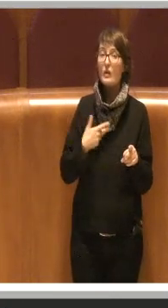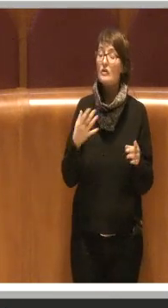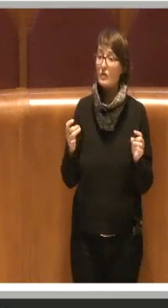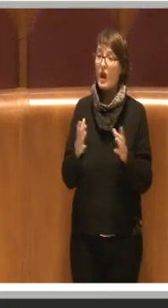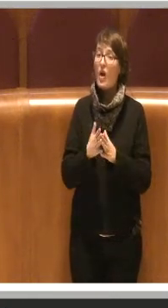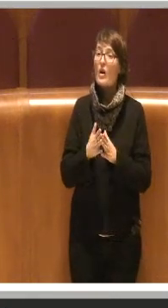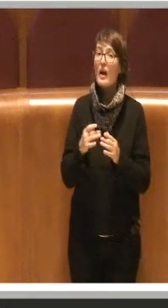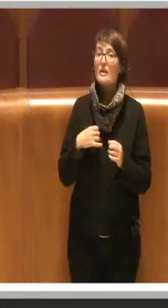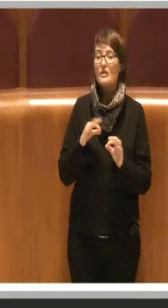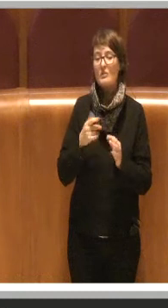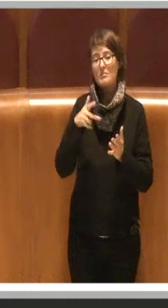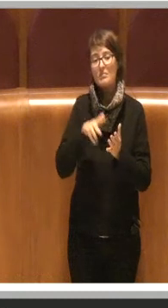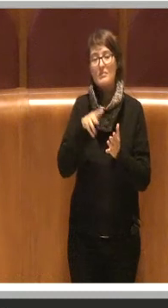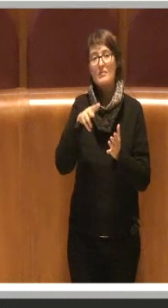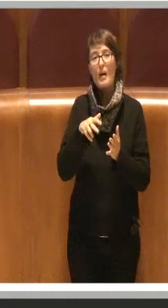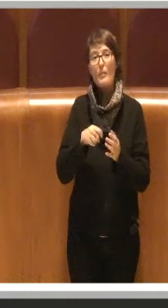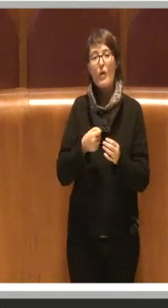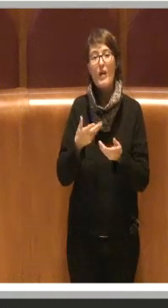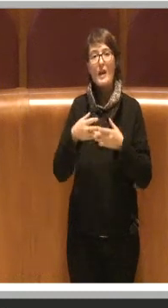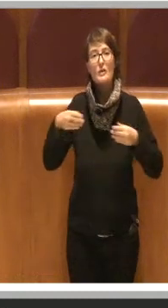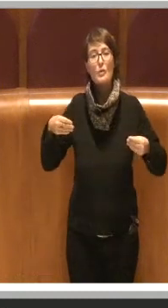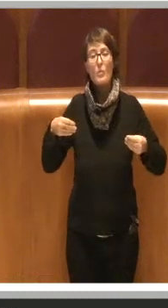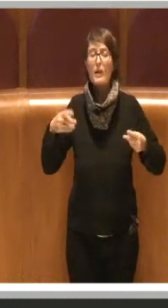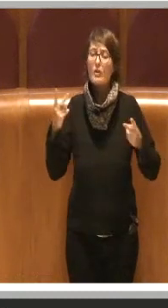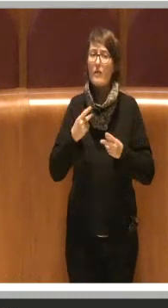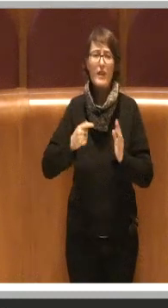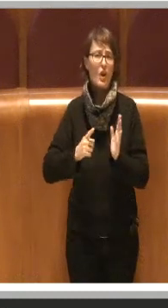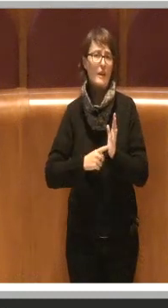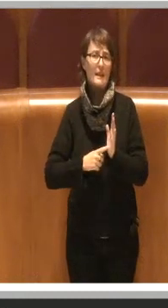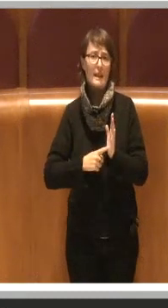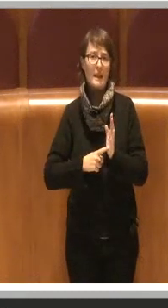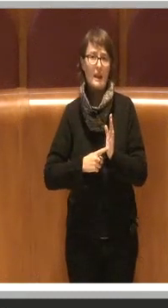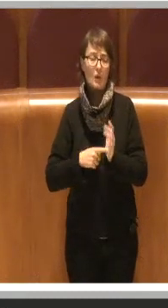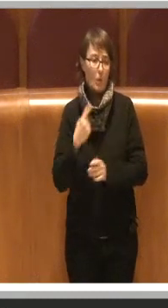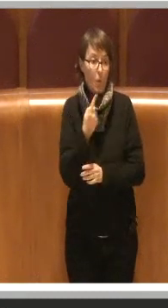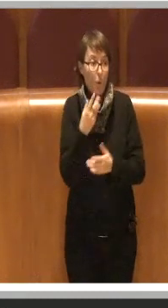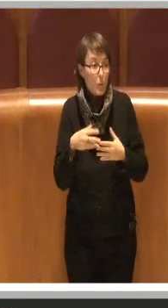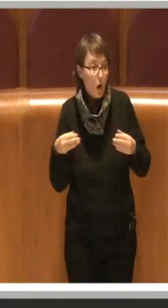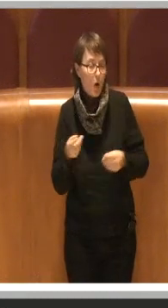di, come dire, approvare uno strumento di diritto che risponde, non è l'unico strumento che lo può fare,